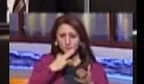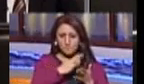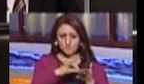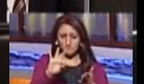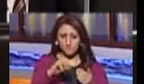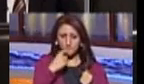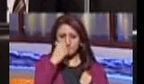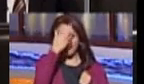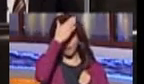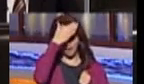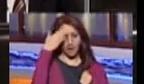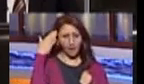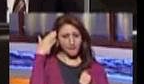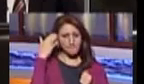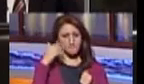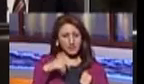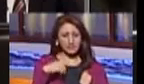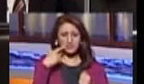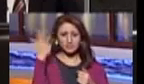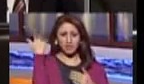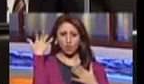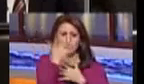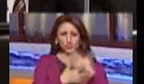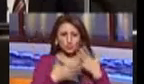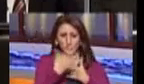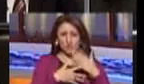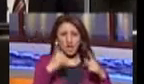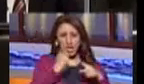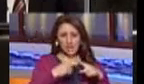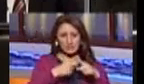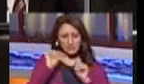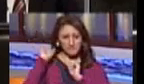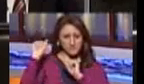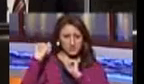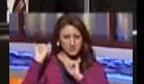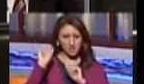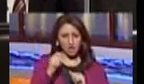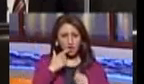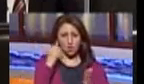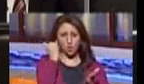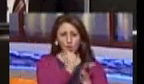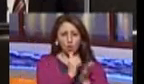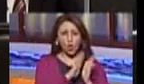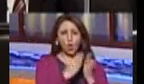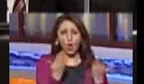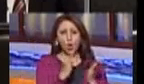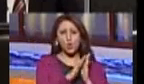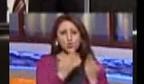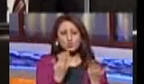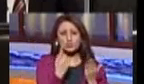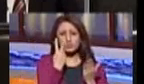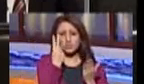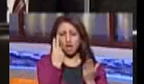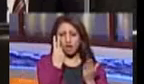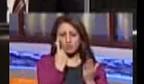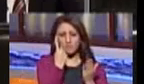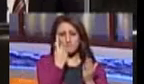أحمد عز بادر إلى سداد قيمة إحدى الرخصتين. بقيت رخصة.